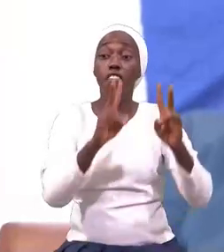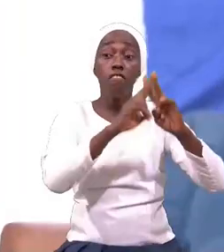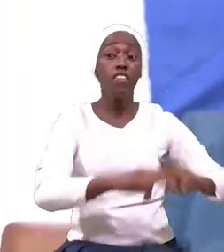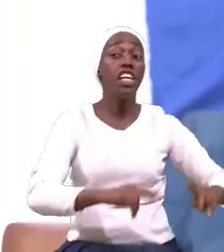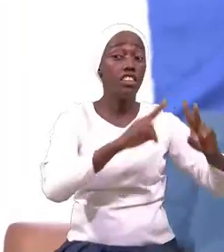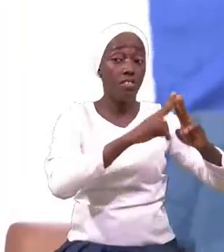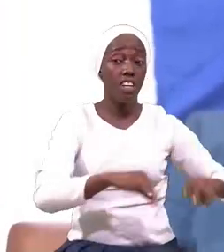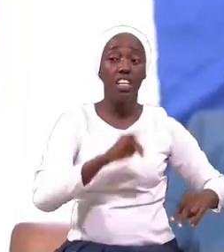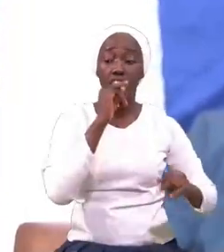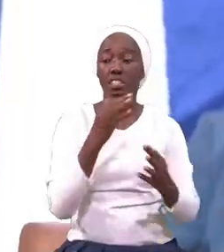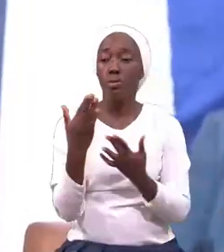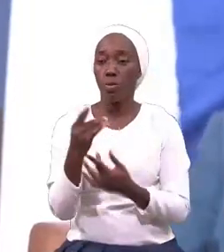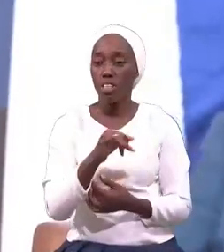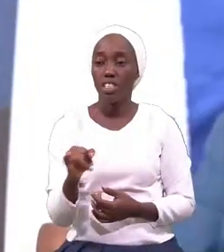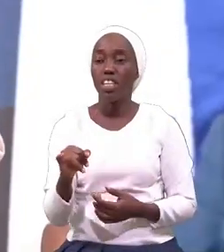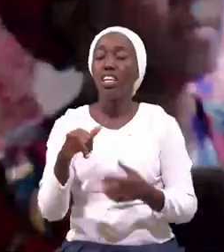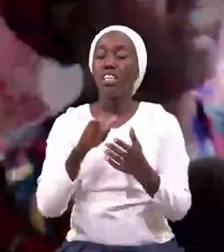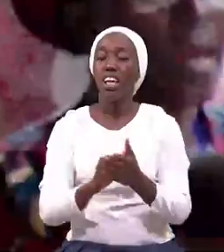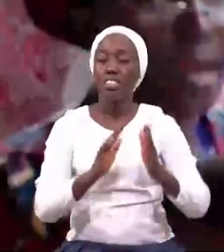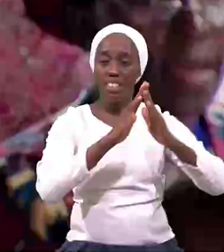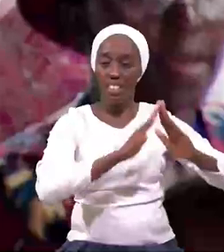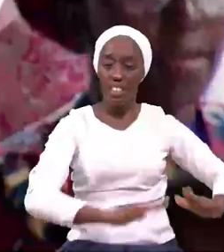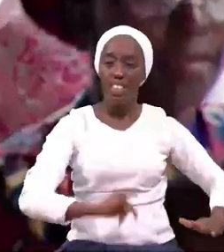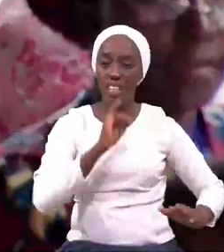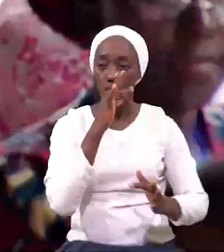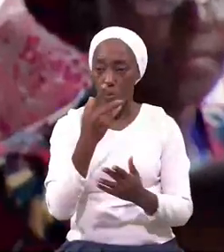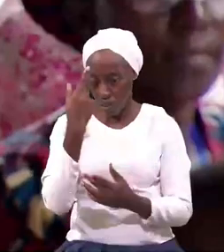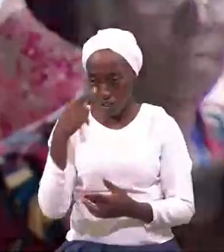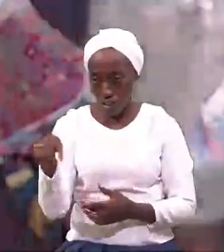L'autre communauté attend. Et elle t'attend.